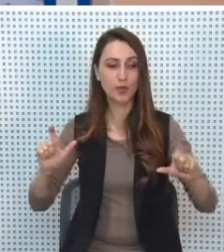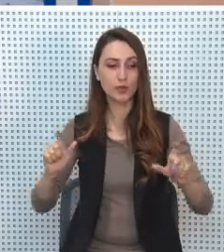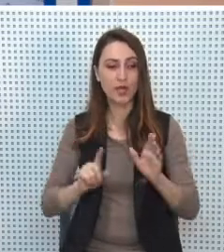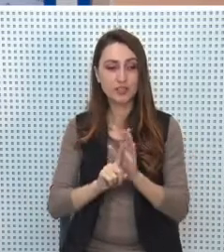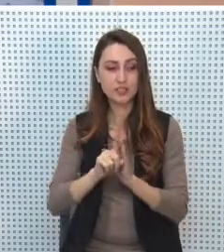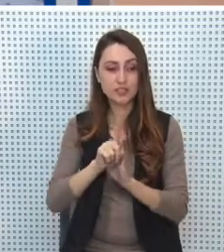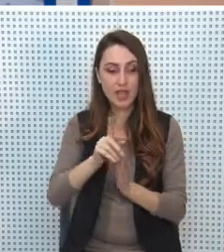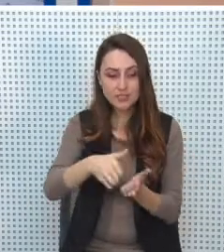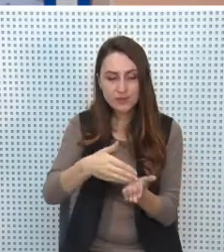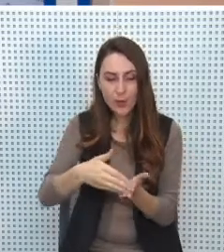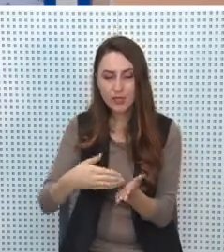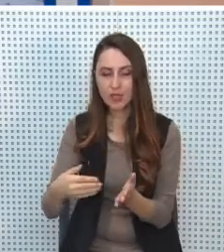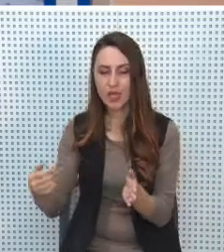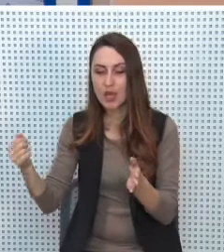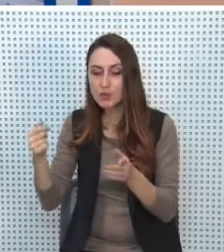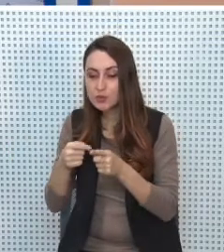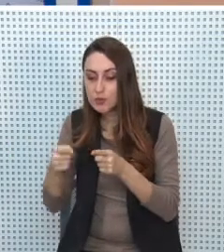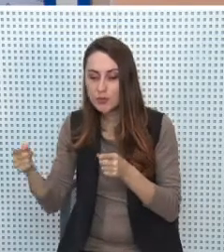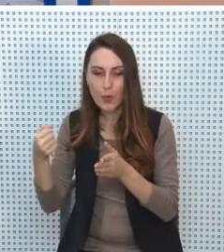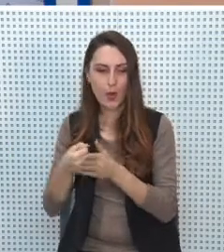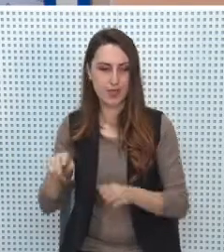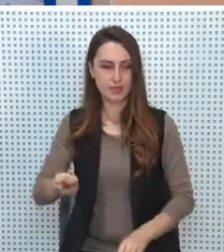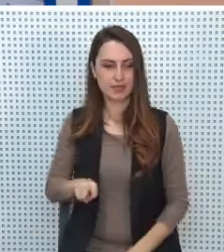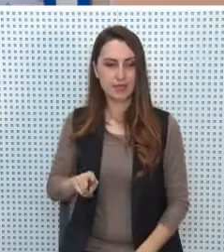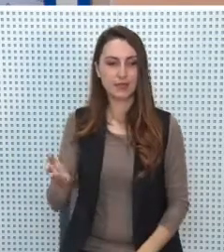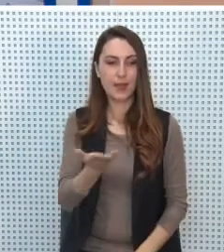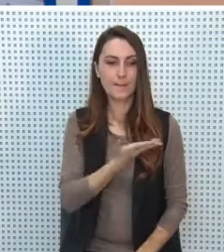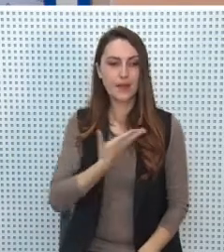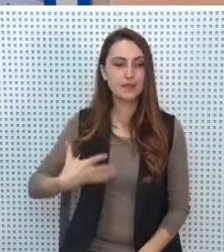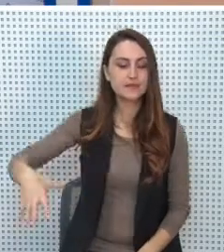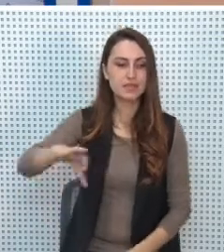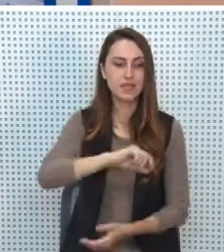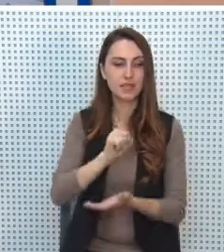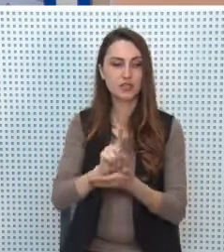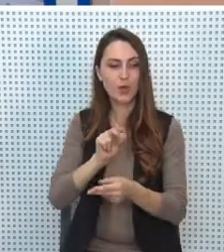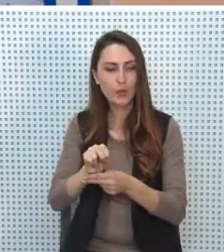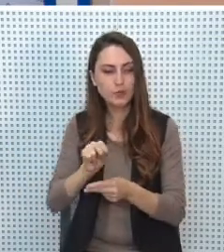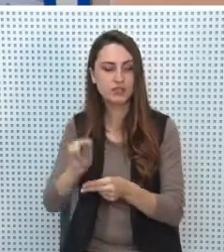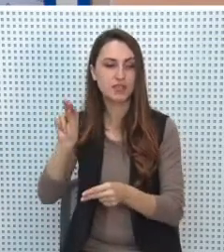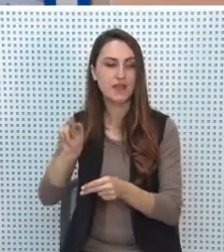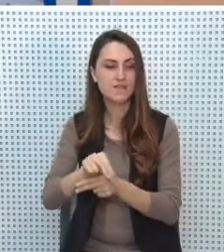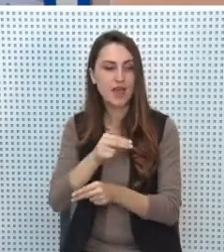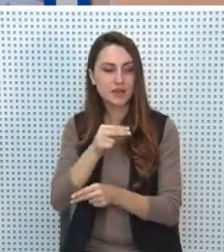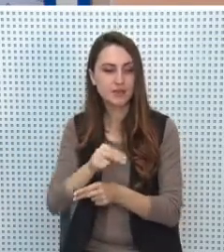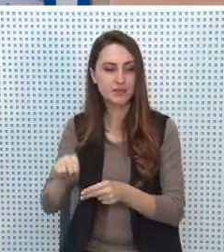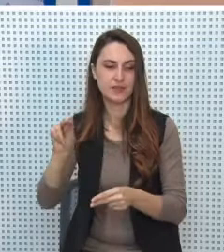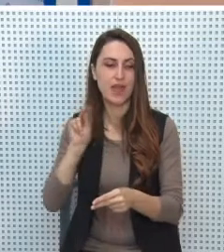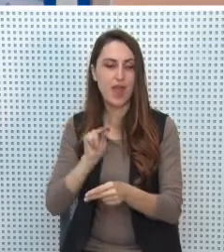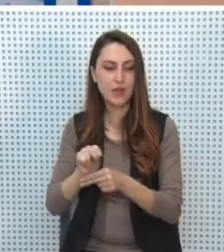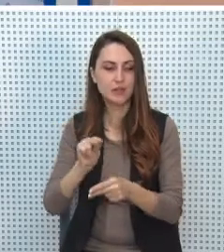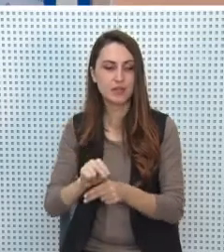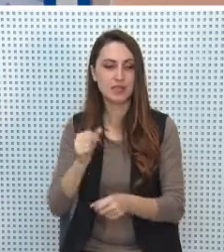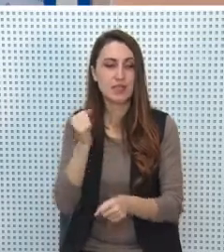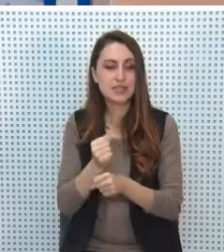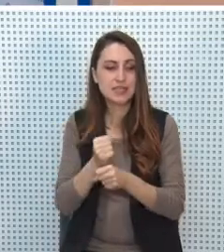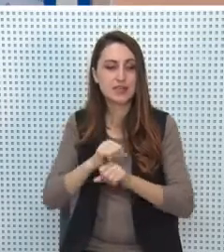дворника, кончая директором, мы здесь все должны учить, воспитывать, обучать и создавать все условия,